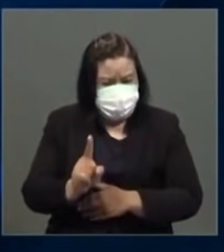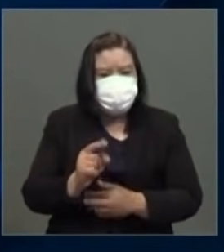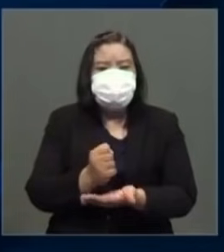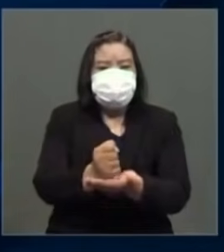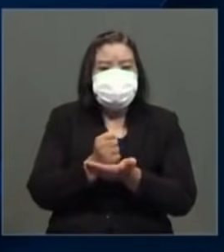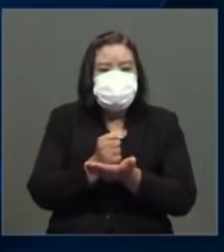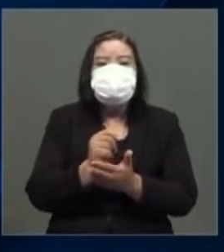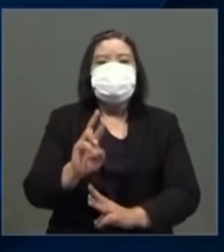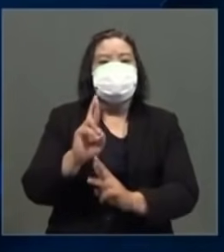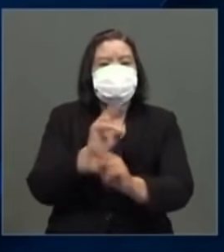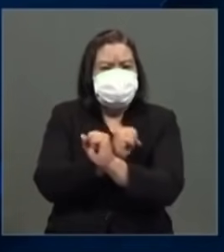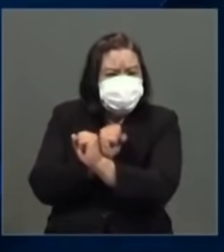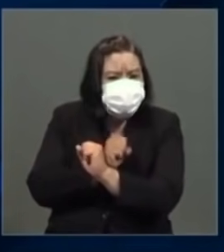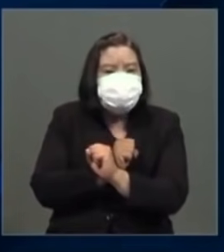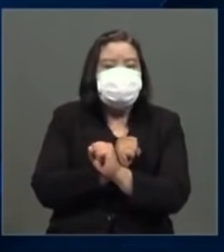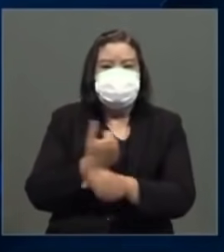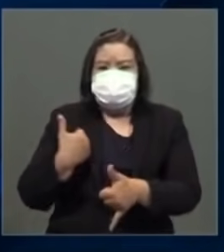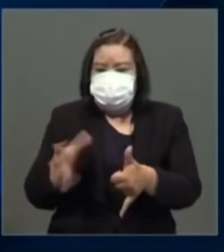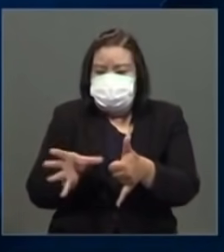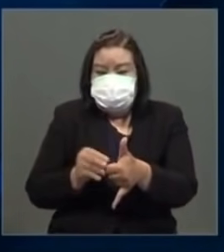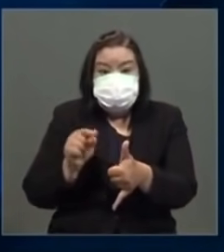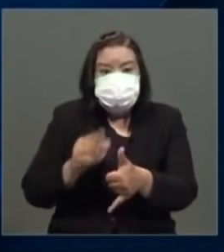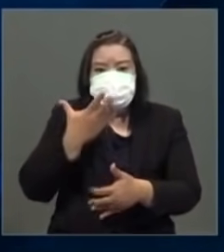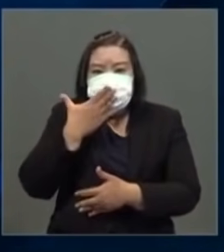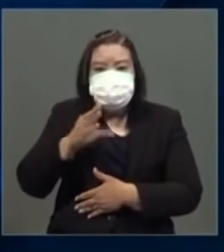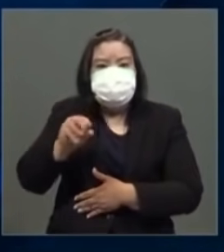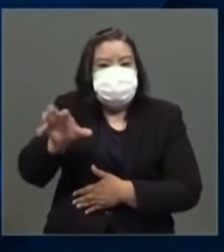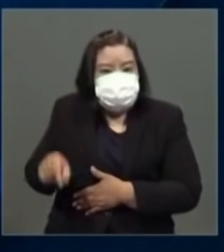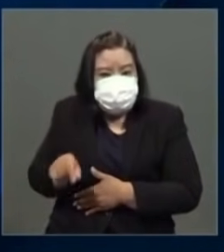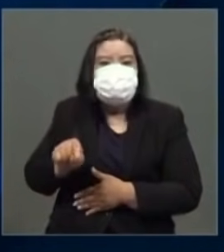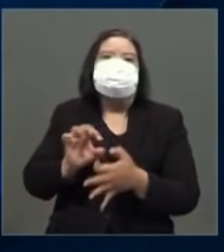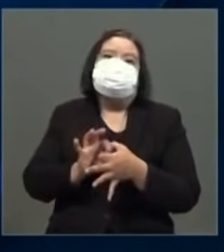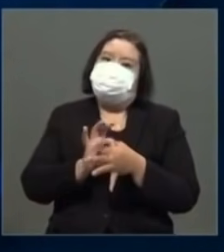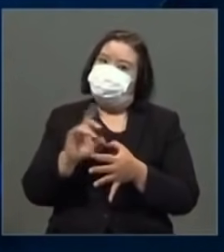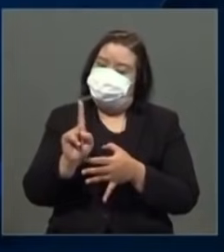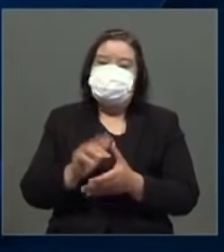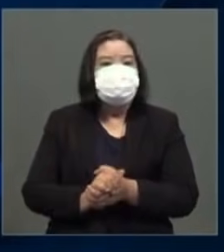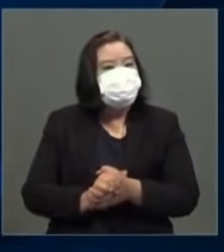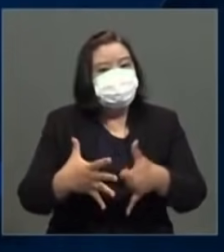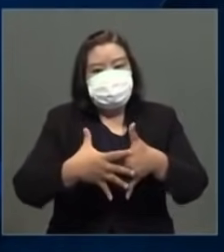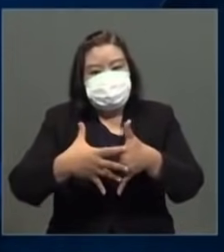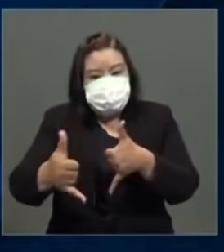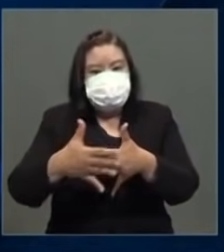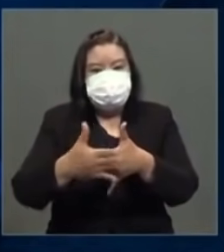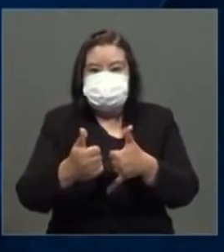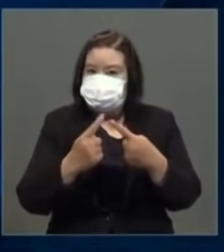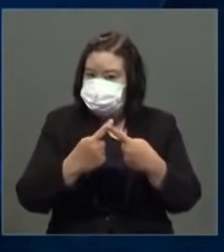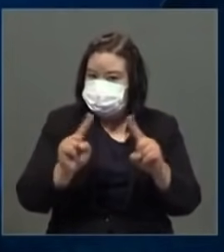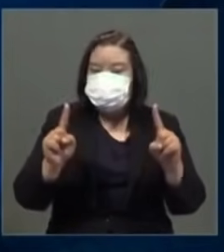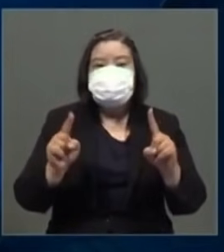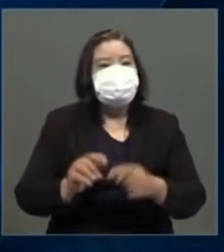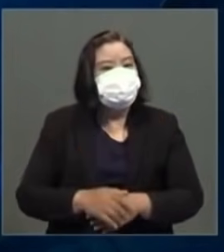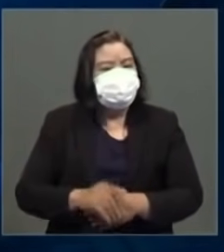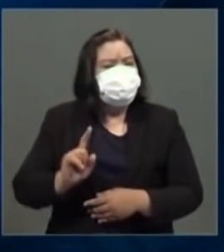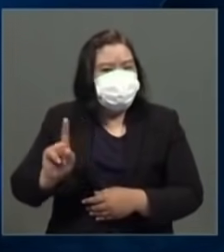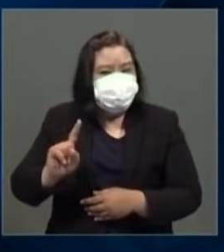ว่ามีการติดเชื้อตรงนี้ก็จะมีความแตกต่างในลักษณะของการแพร่กระจายไปเรื่อยๆเพราะพวกเขา